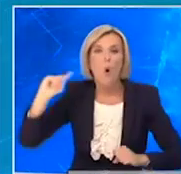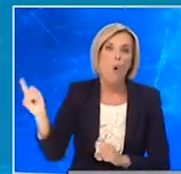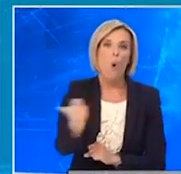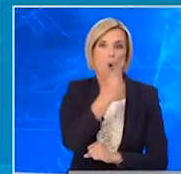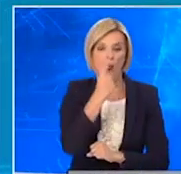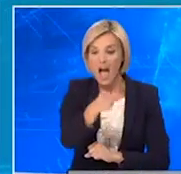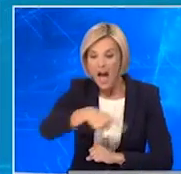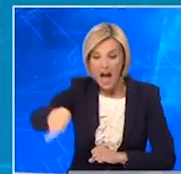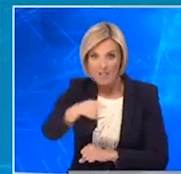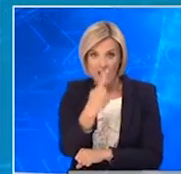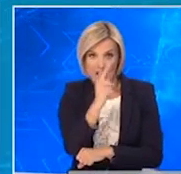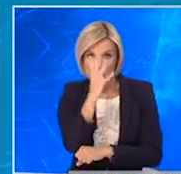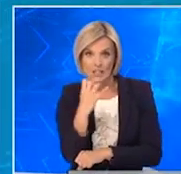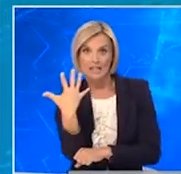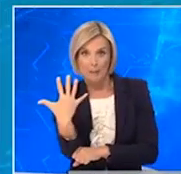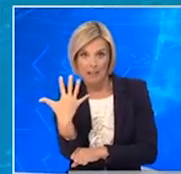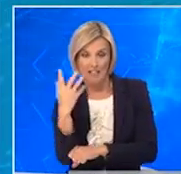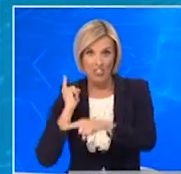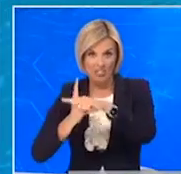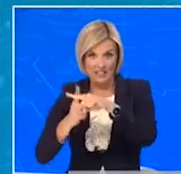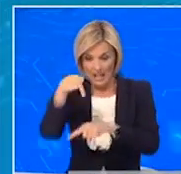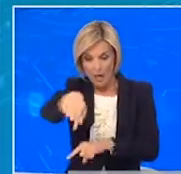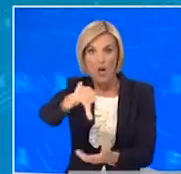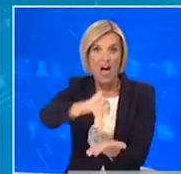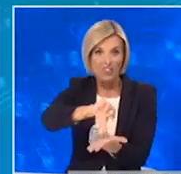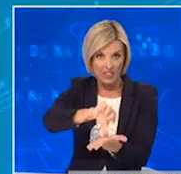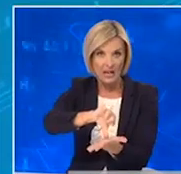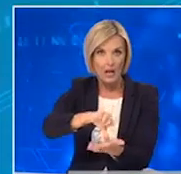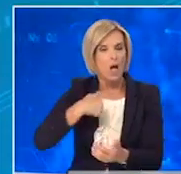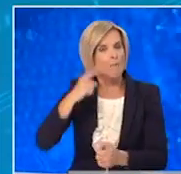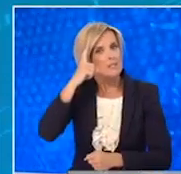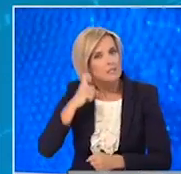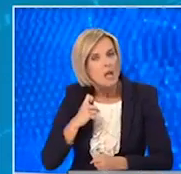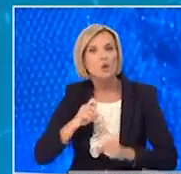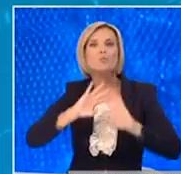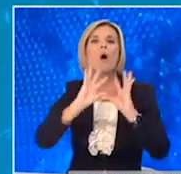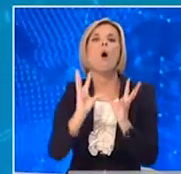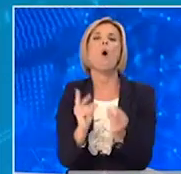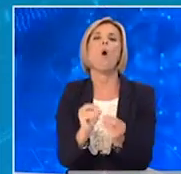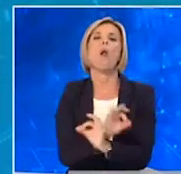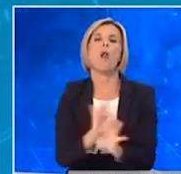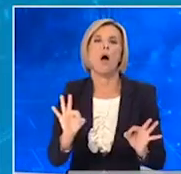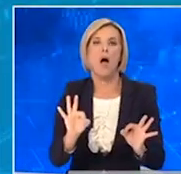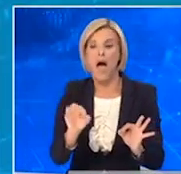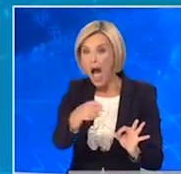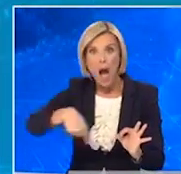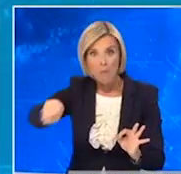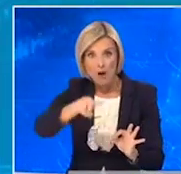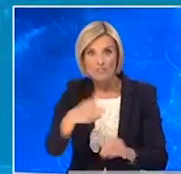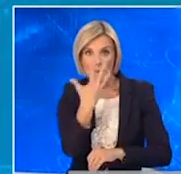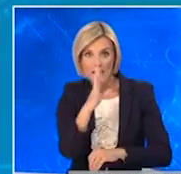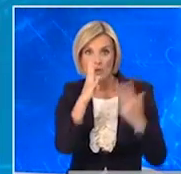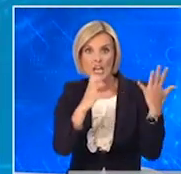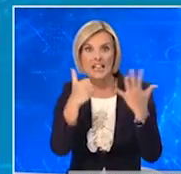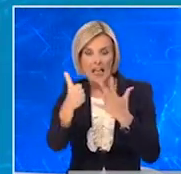αυτά τα 145 ενεργά κρούσματα που έχουμε αυτή τη στιγμή στην Αττική, έχουμε περίπου 596 άτομα τα οποία έχουν